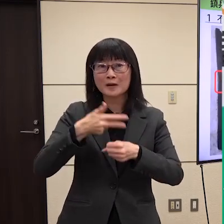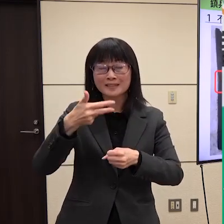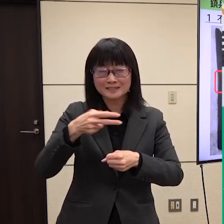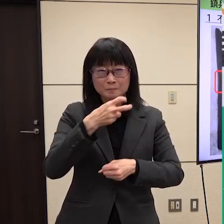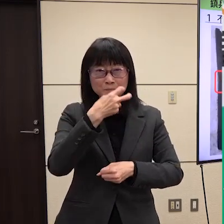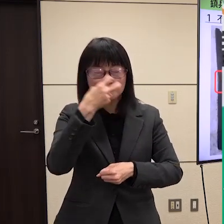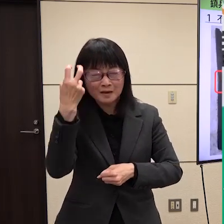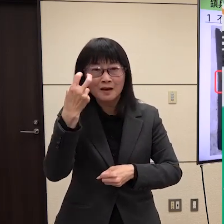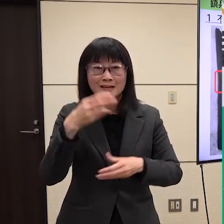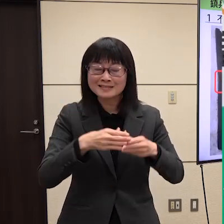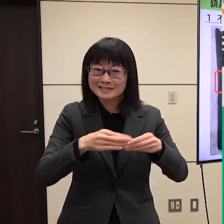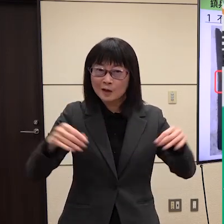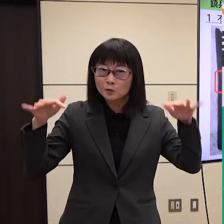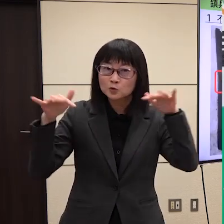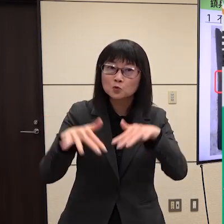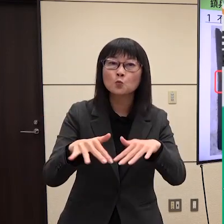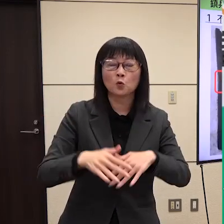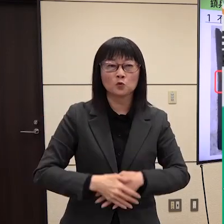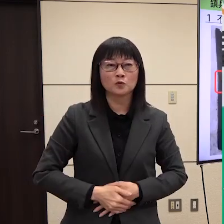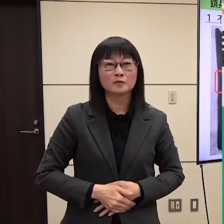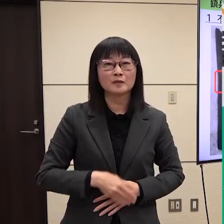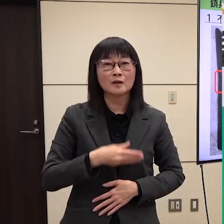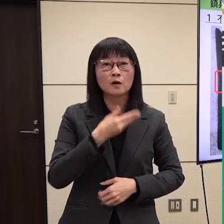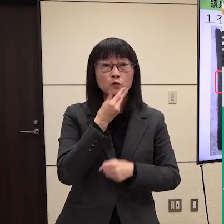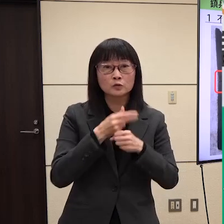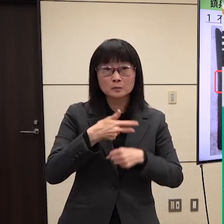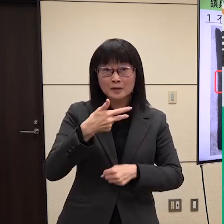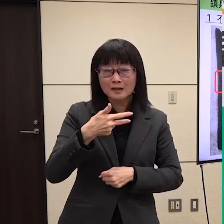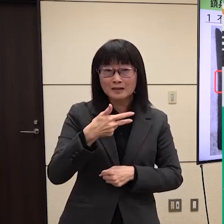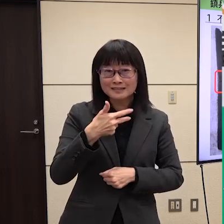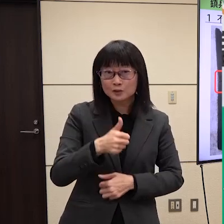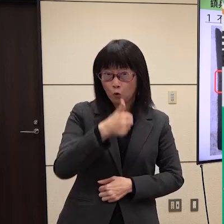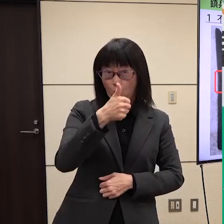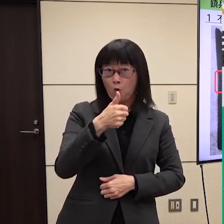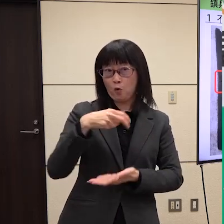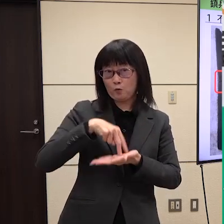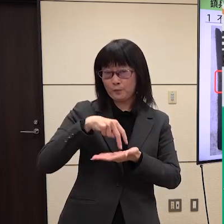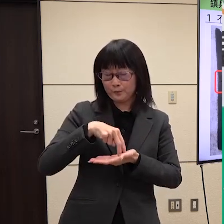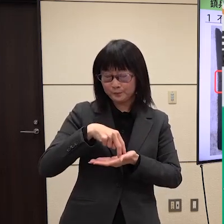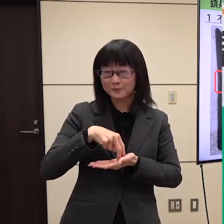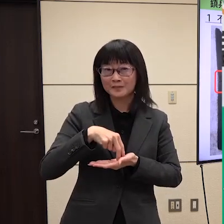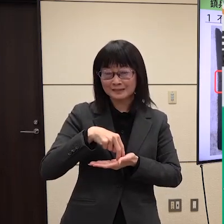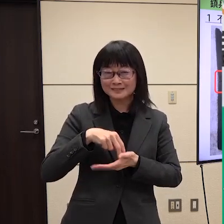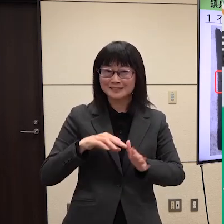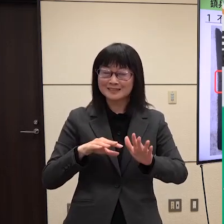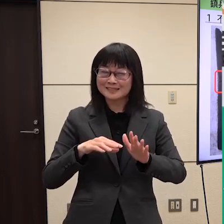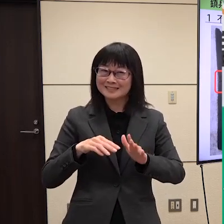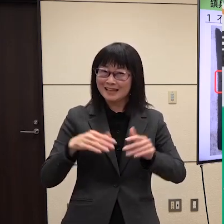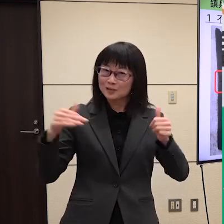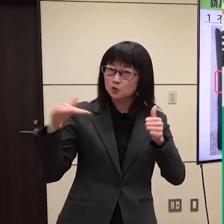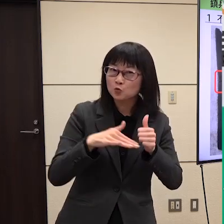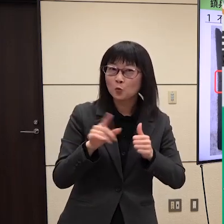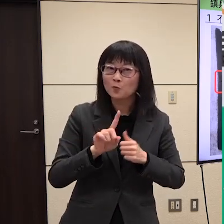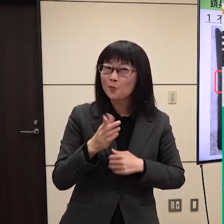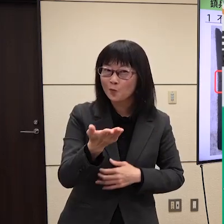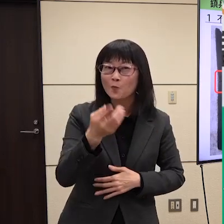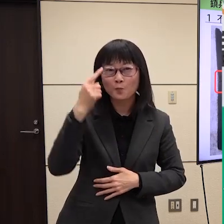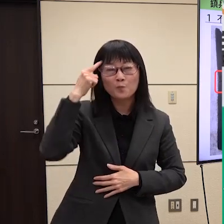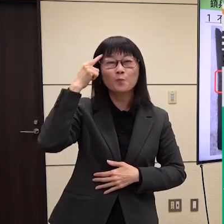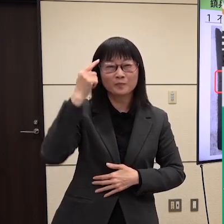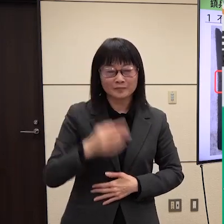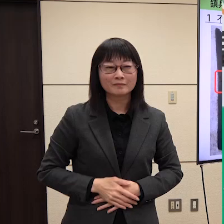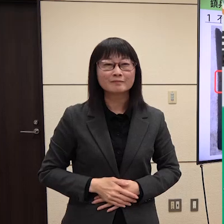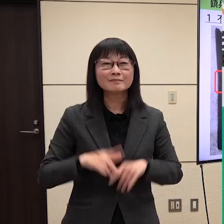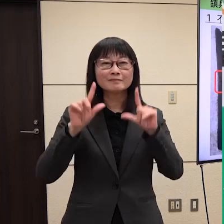あるということで、市長としてのこう受け止めといいますか、こう感想一言お願いします。 は い、 やはり古代のですね、陳